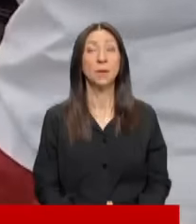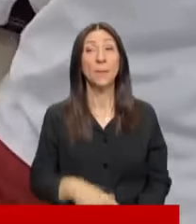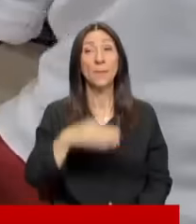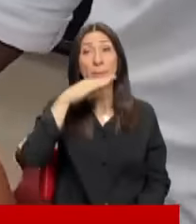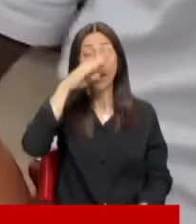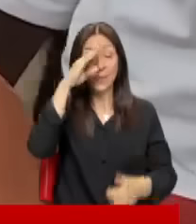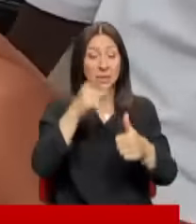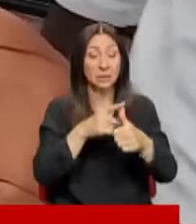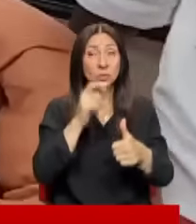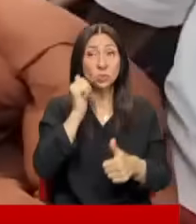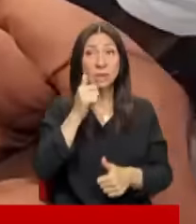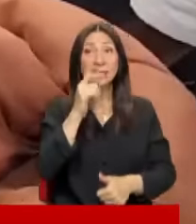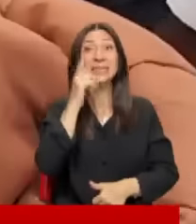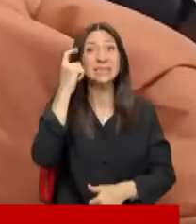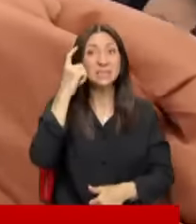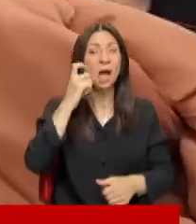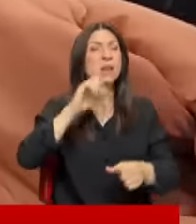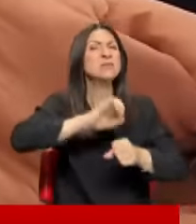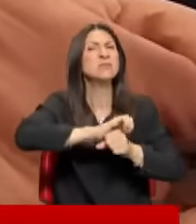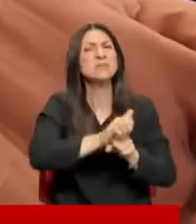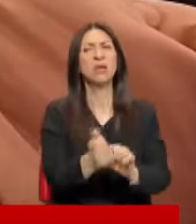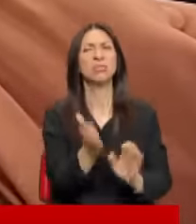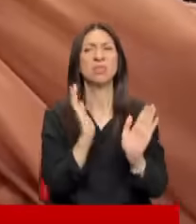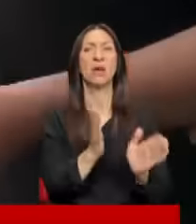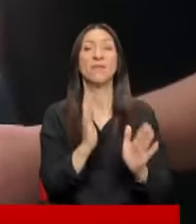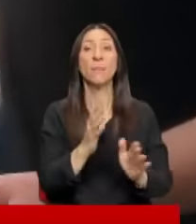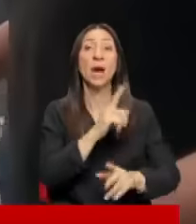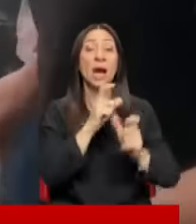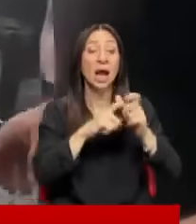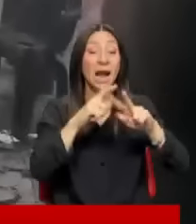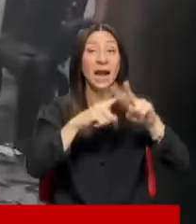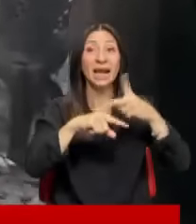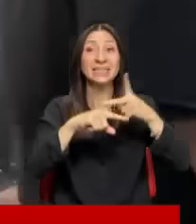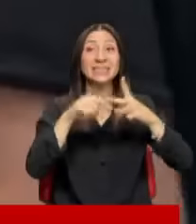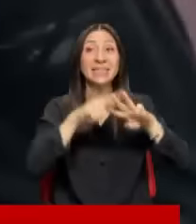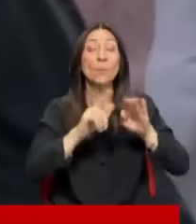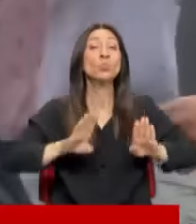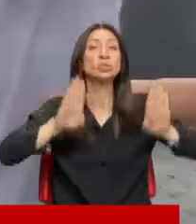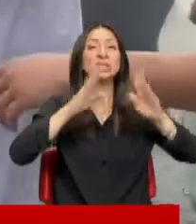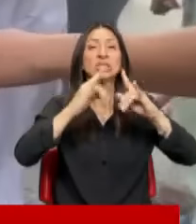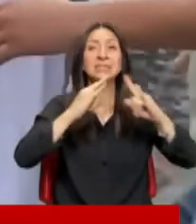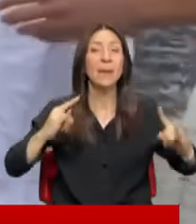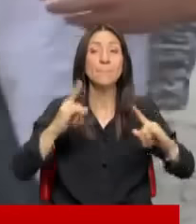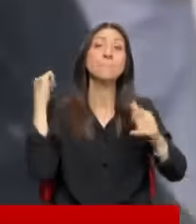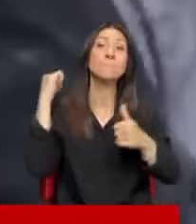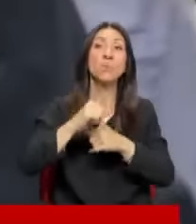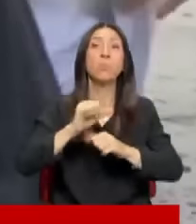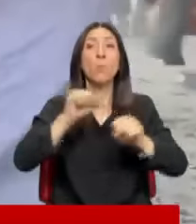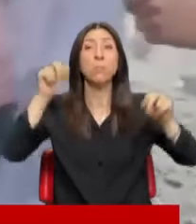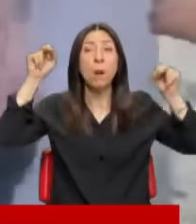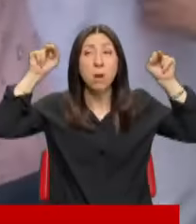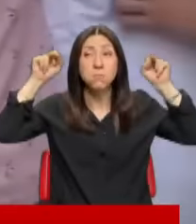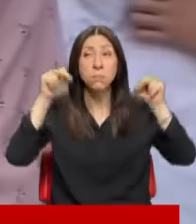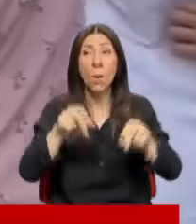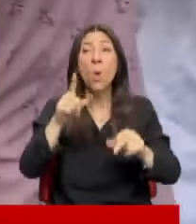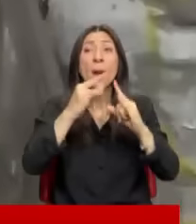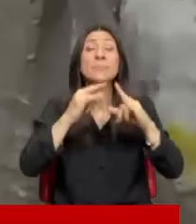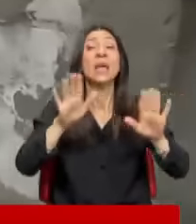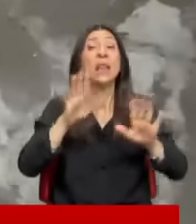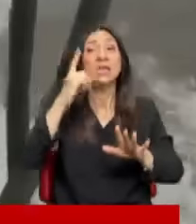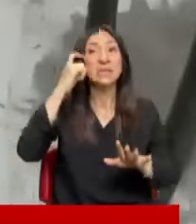Bayramın birinci günü de İsrail katliamlarına devam etti. Gazze'deki El Bureiş mülteci kampı bir kez daha bombaların hedefi oldu. Sadece o kampta